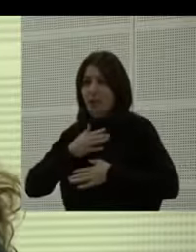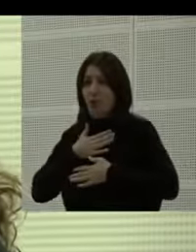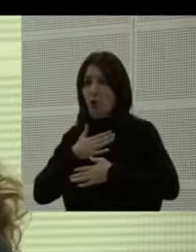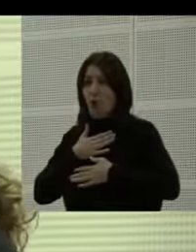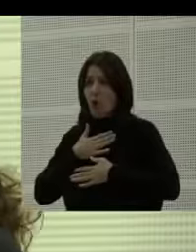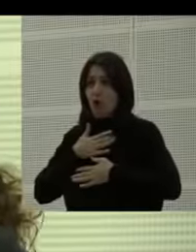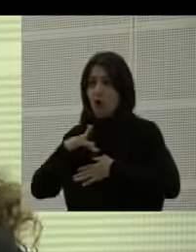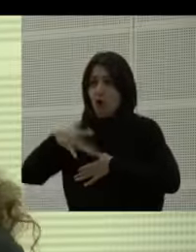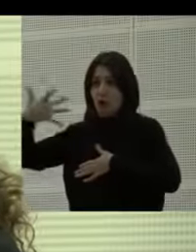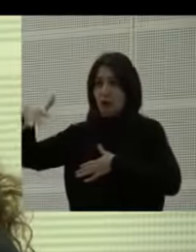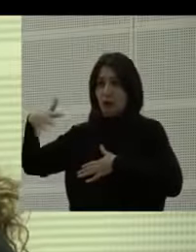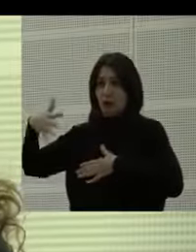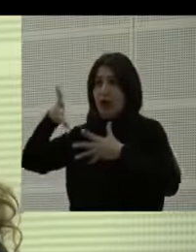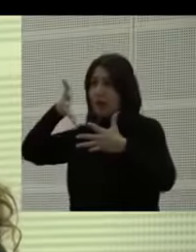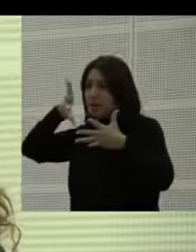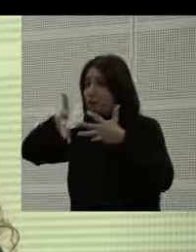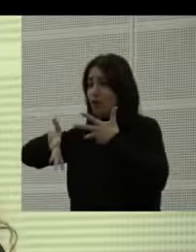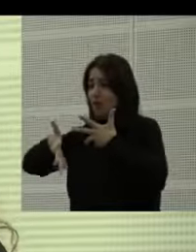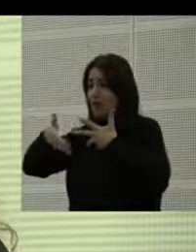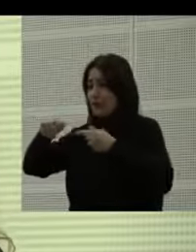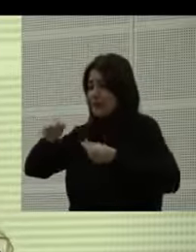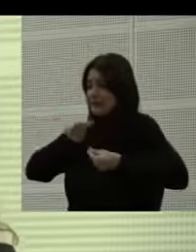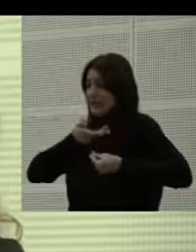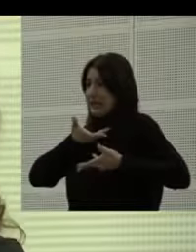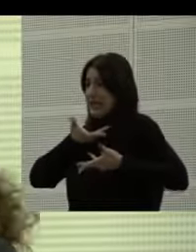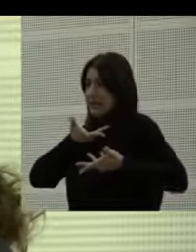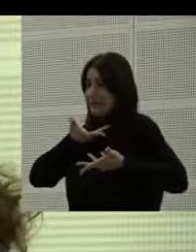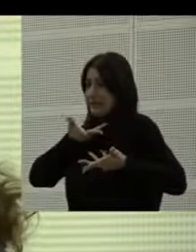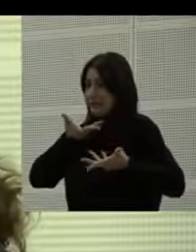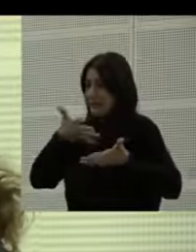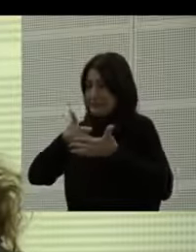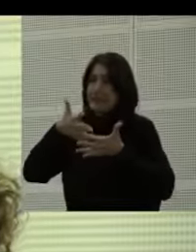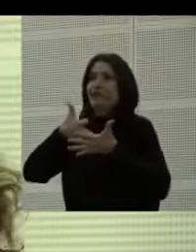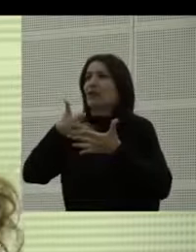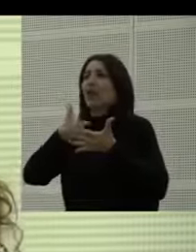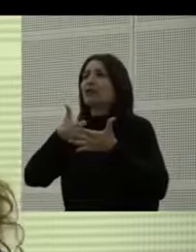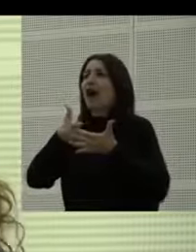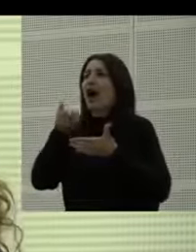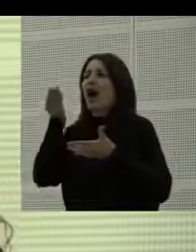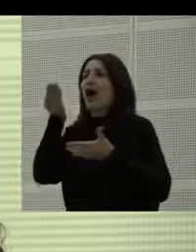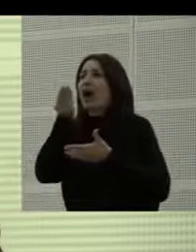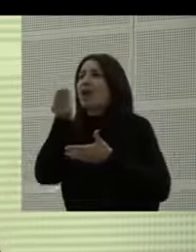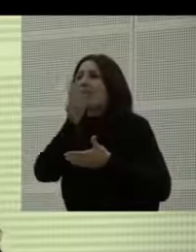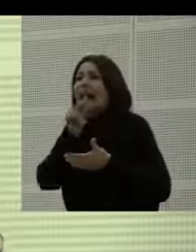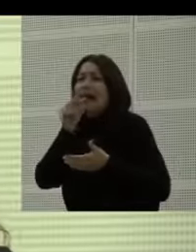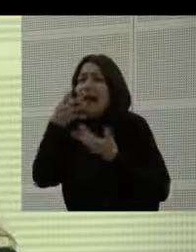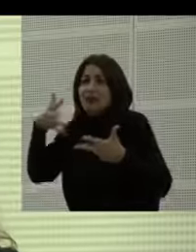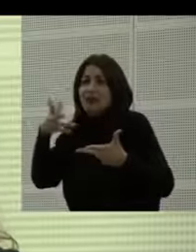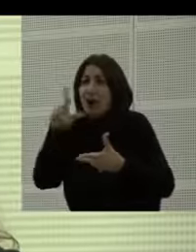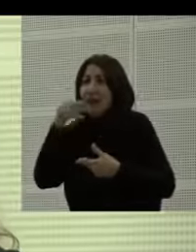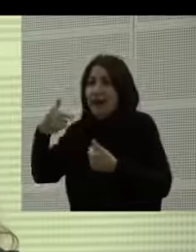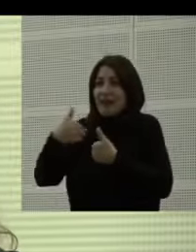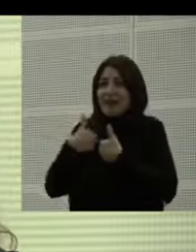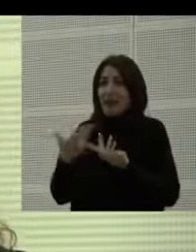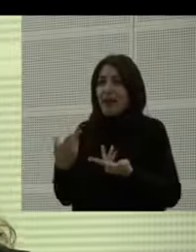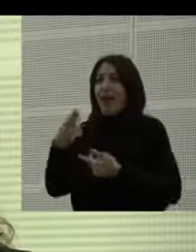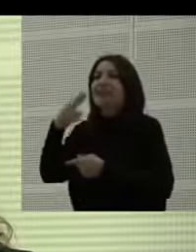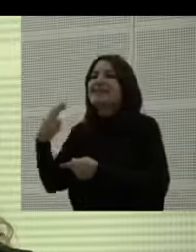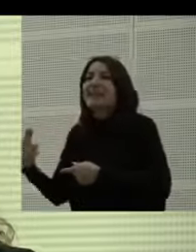aveva profondamente turbata, perché un po' parlava del mio futuro e parlava anche di me.